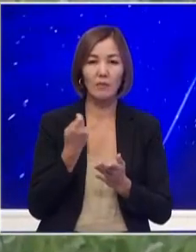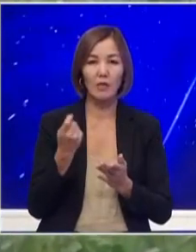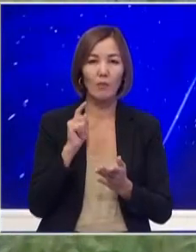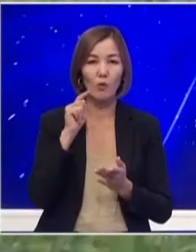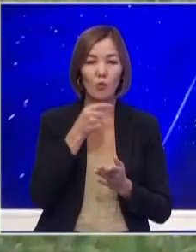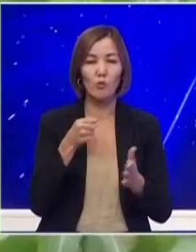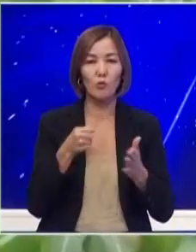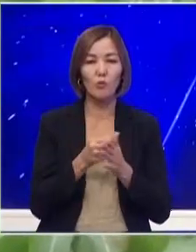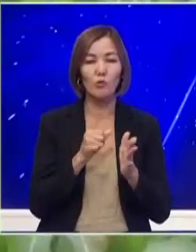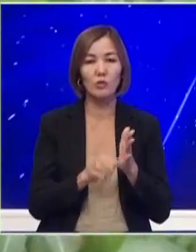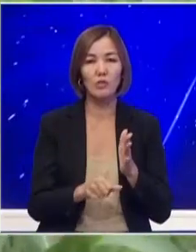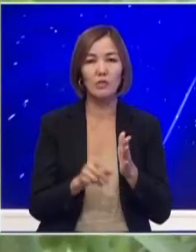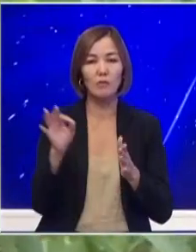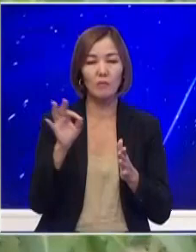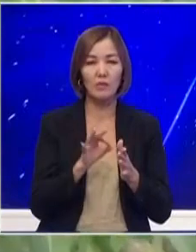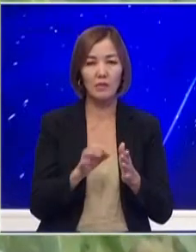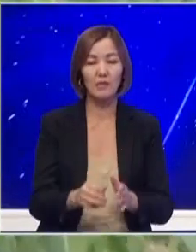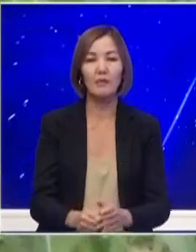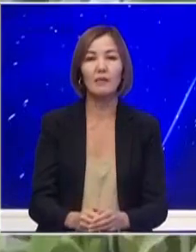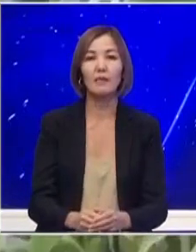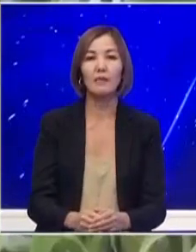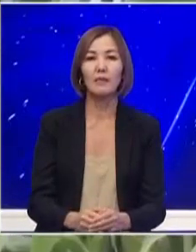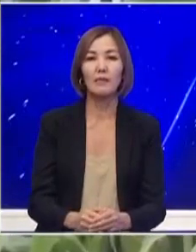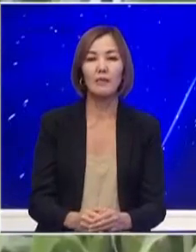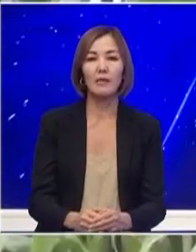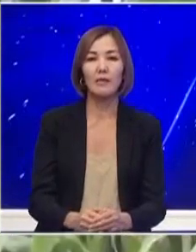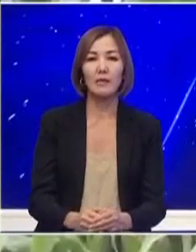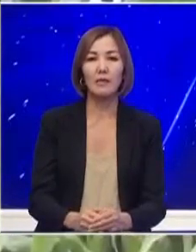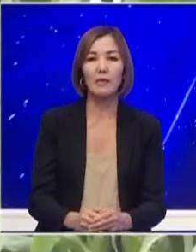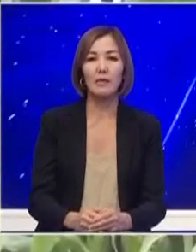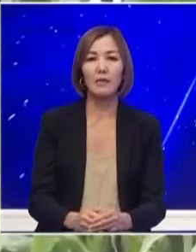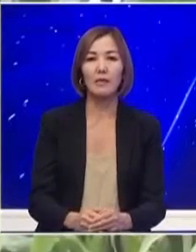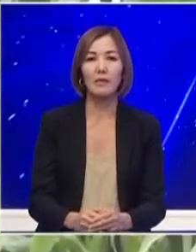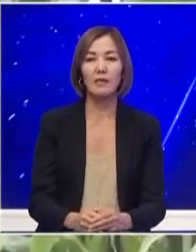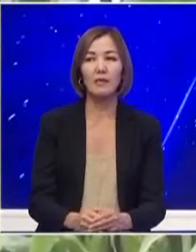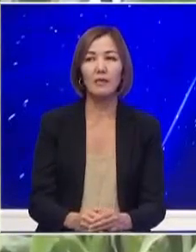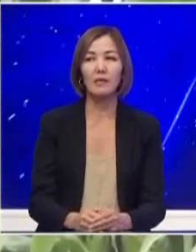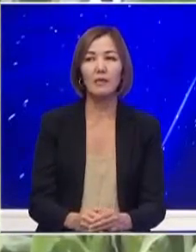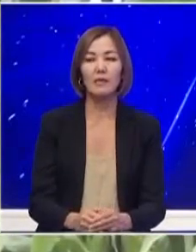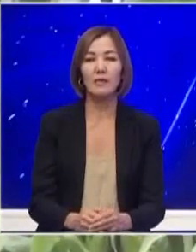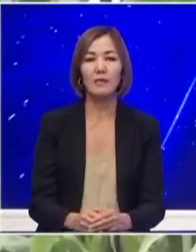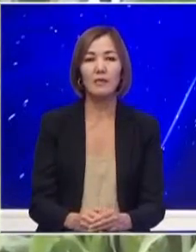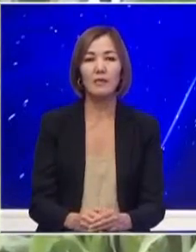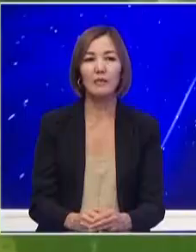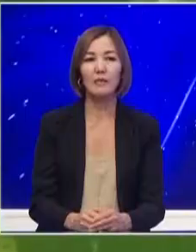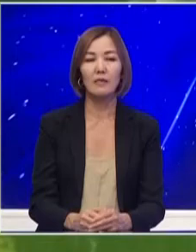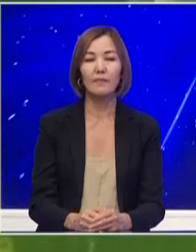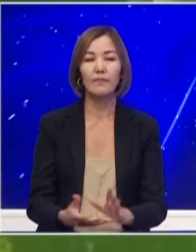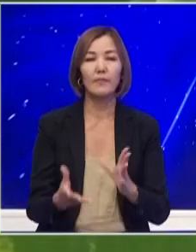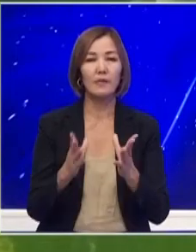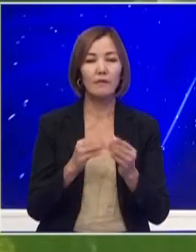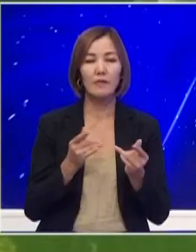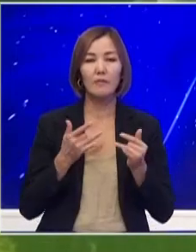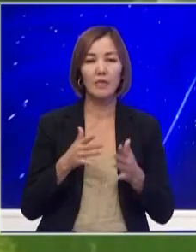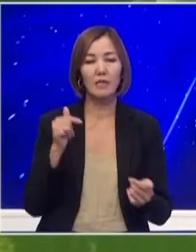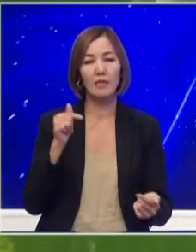до 60%. Диляра Айкозина с гордостью утверждает, что новые сорта царицы полей соответствуют всем